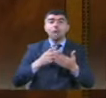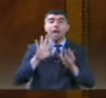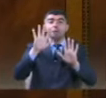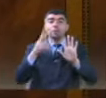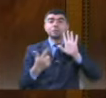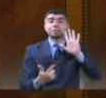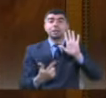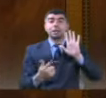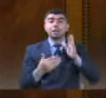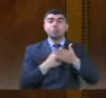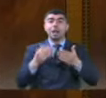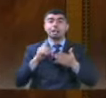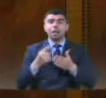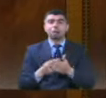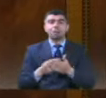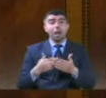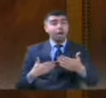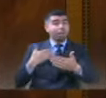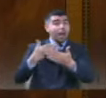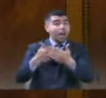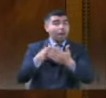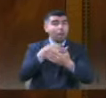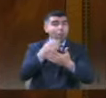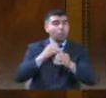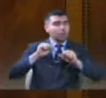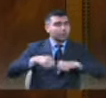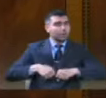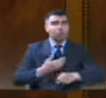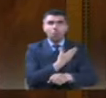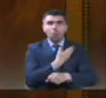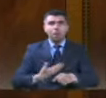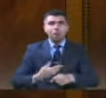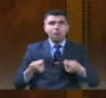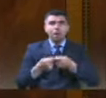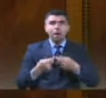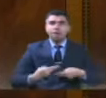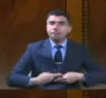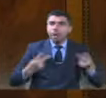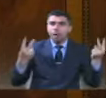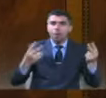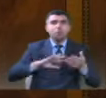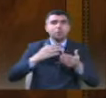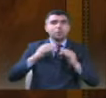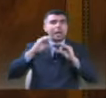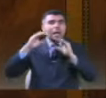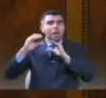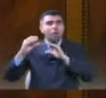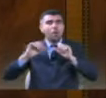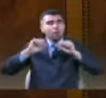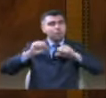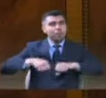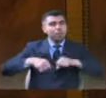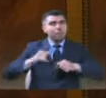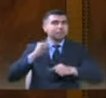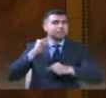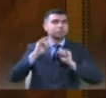في خمس سنوات. وختاما أؤكد أن الحكومة تبقى منفتحة لدراسة المطالب الواقعية